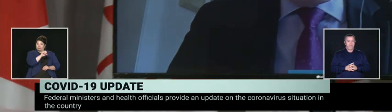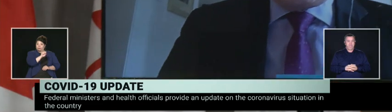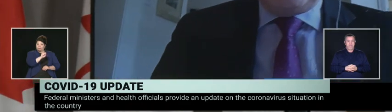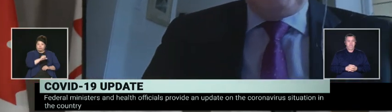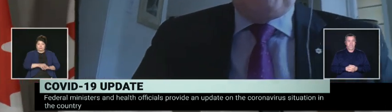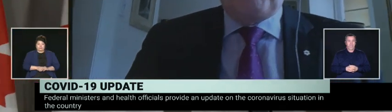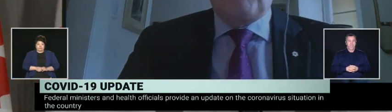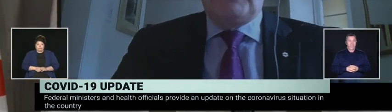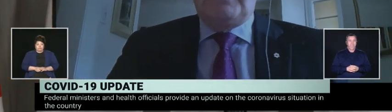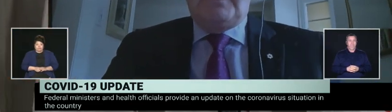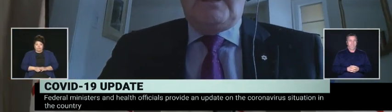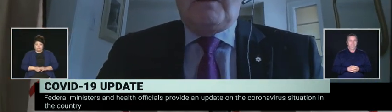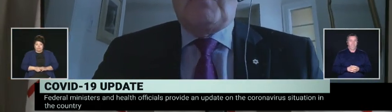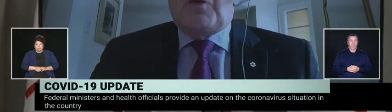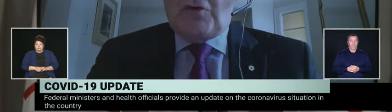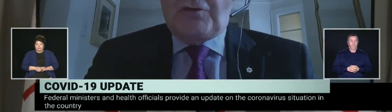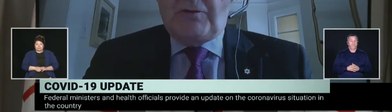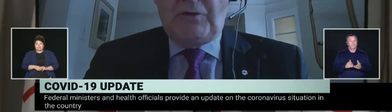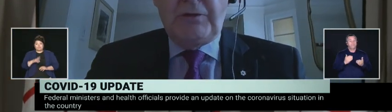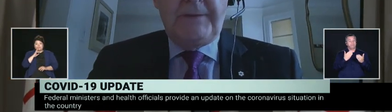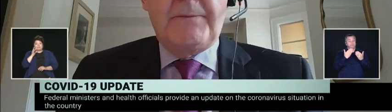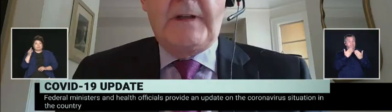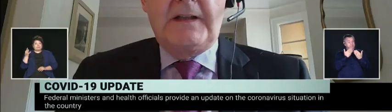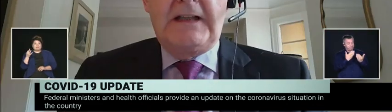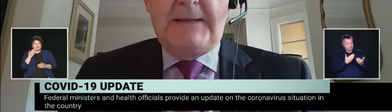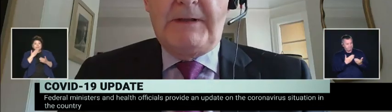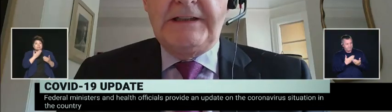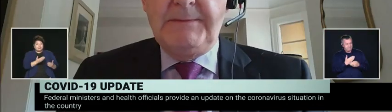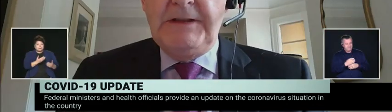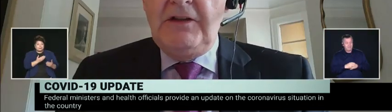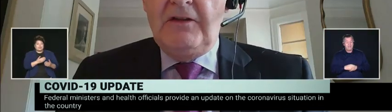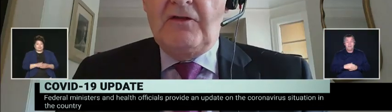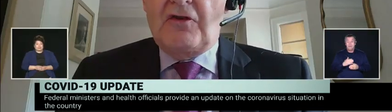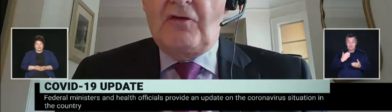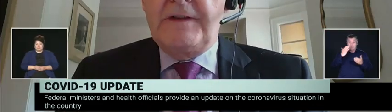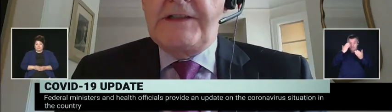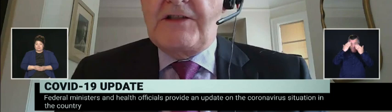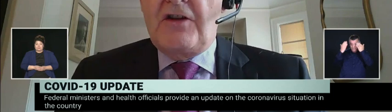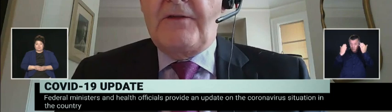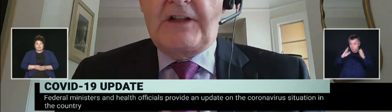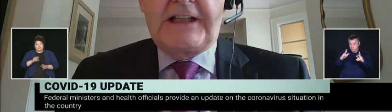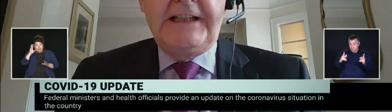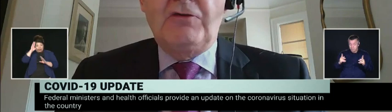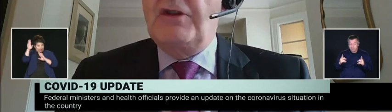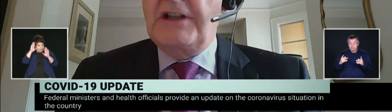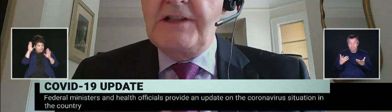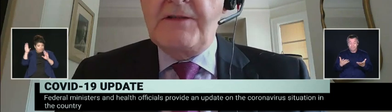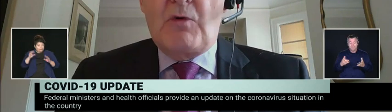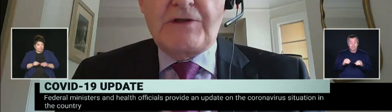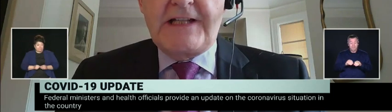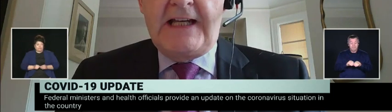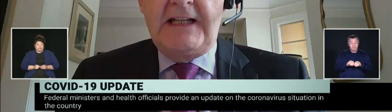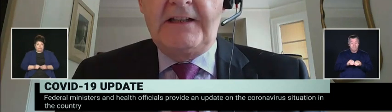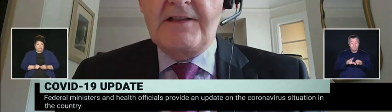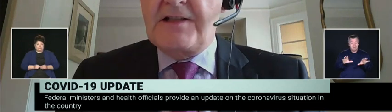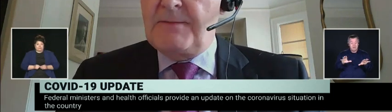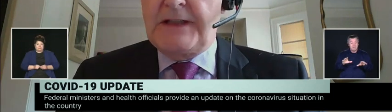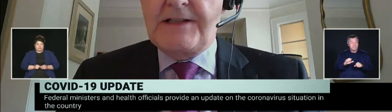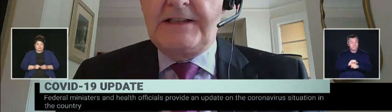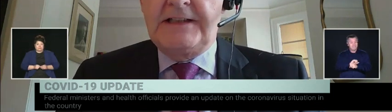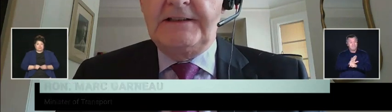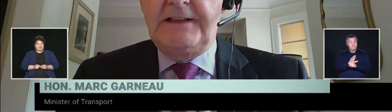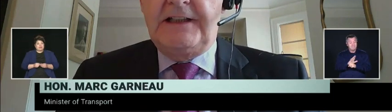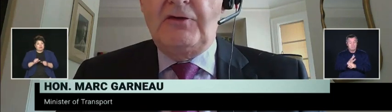Merci, Christian. Bonjour tout le monde. La pandémie de COVID-19 a créé une crise mondiale